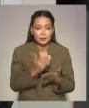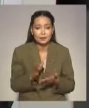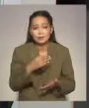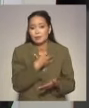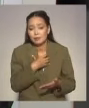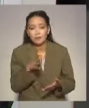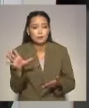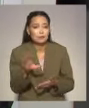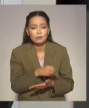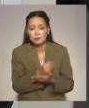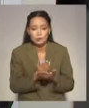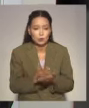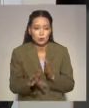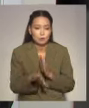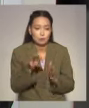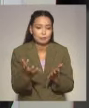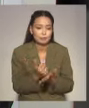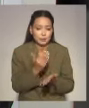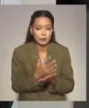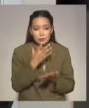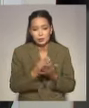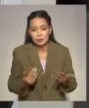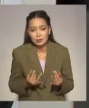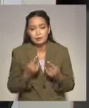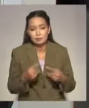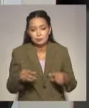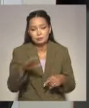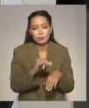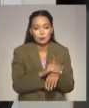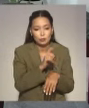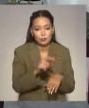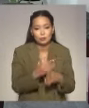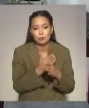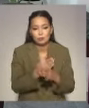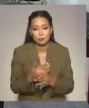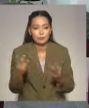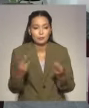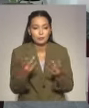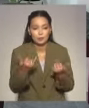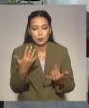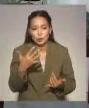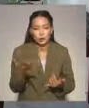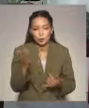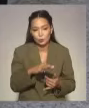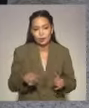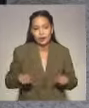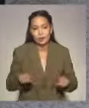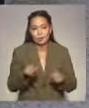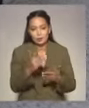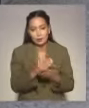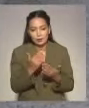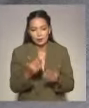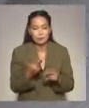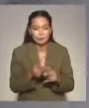бәрі табылады. Адам өзі ғана өмір сүріп қоймай, өзгеге де жақсылық жасағаны дұрыс. Мұнда қазір 50-ге жуық арба бар. Онымен қоса